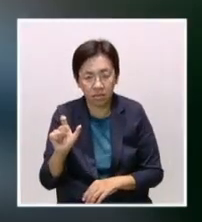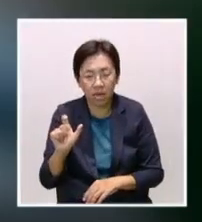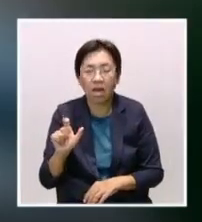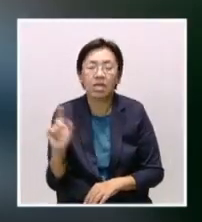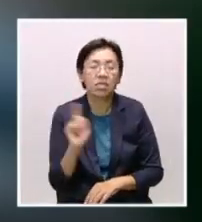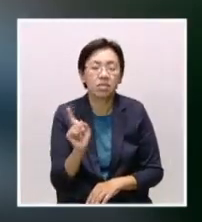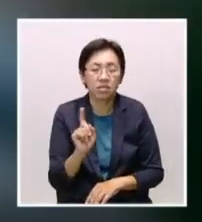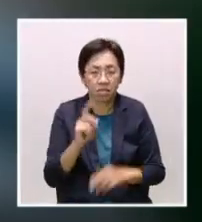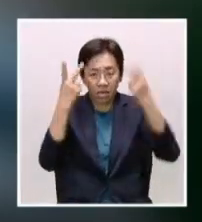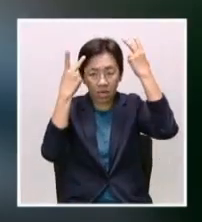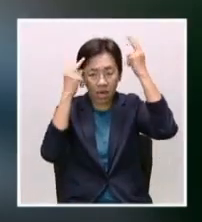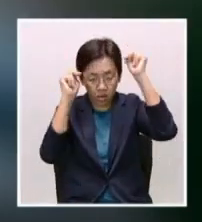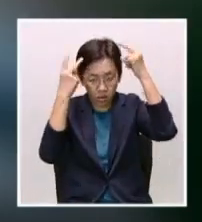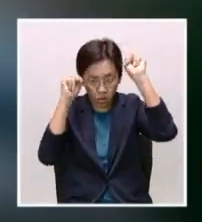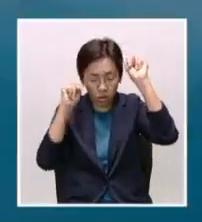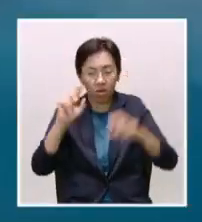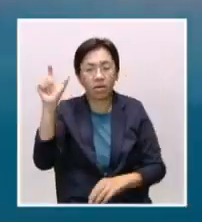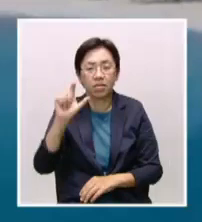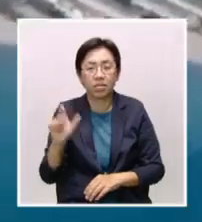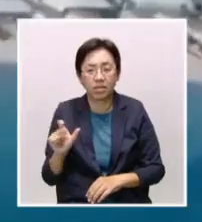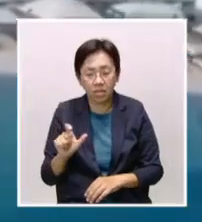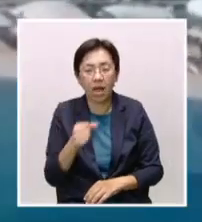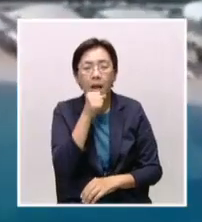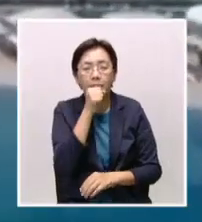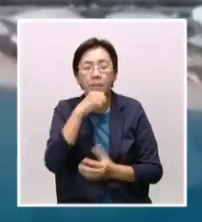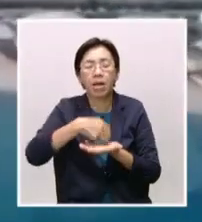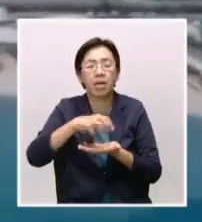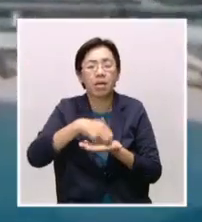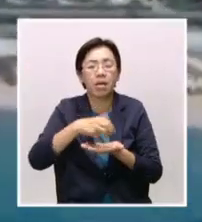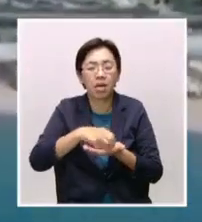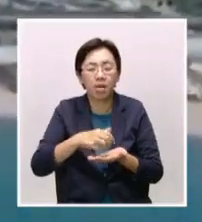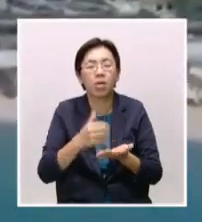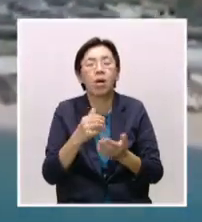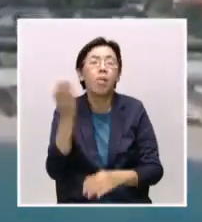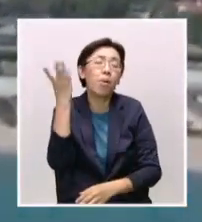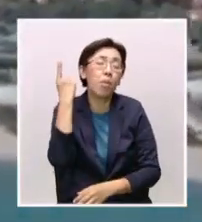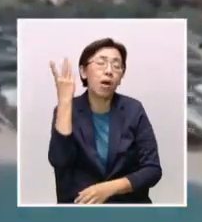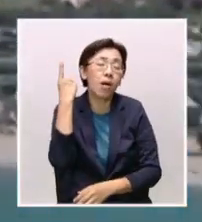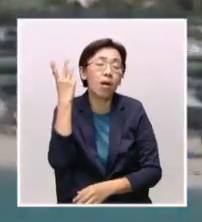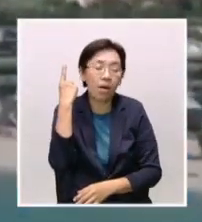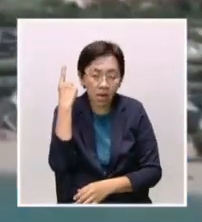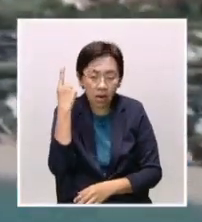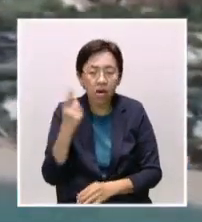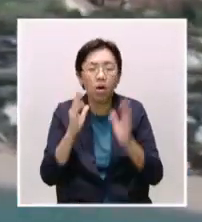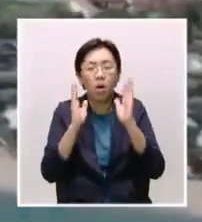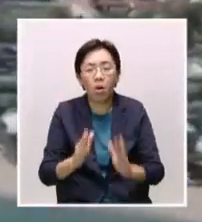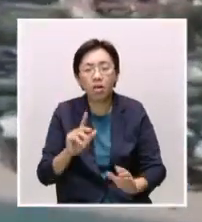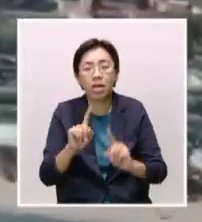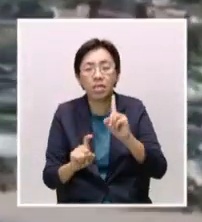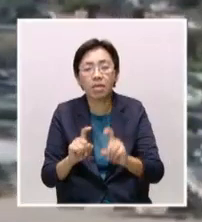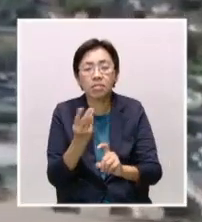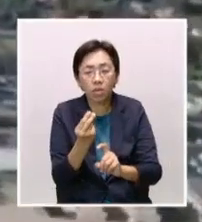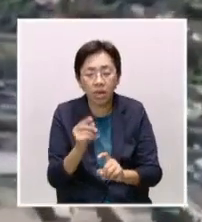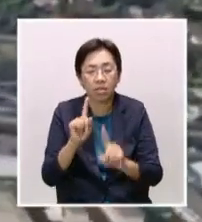นะคะทางนายกรัฐมนตรีมาริโอดรากี้ออกมาแถลงยืนยันด้วยตัวเองในช่วงเมื่อวานนี้ว่าจำนวนผู้เสียชีวิต